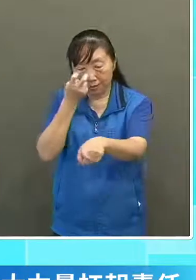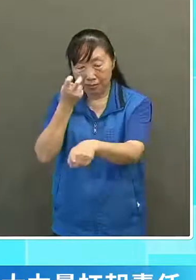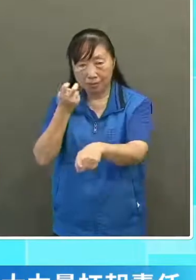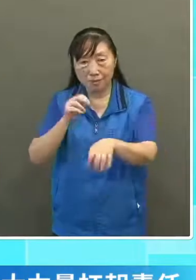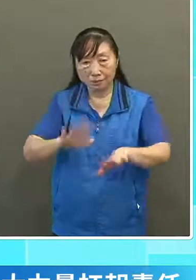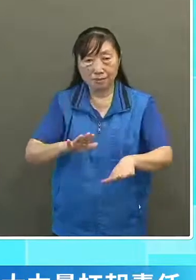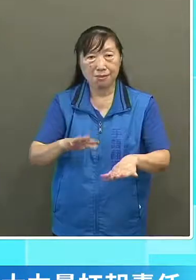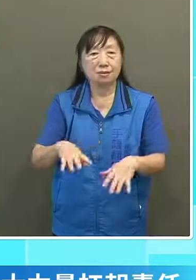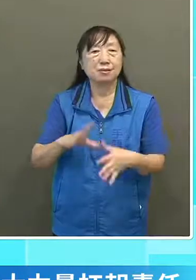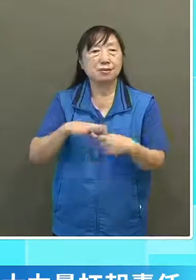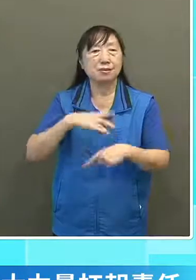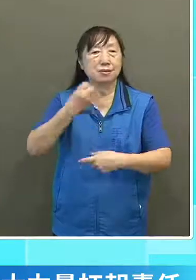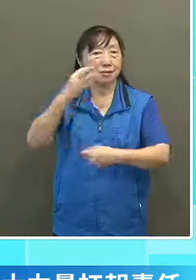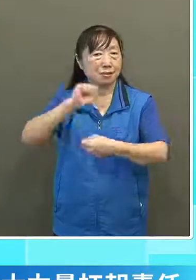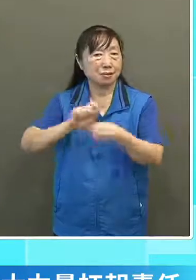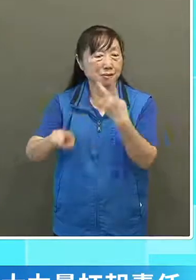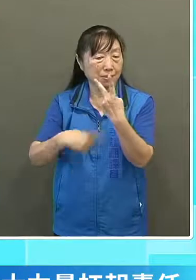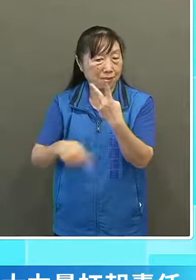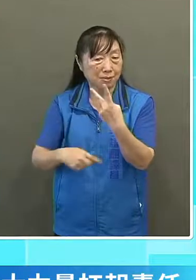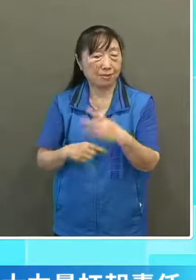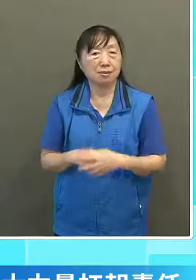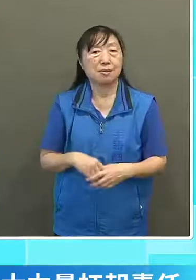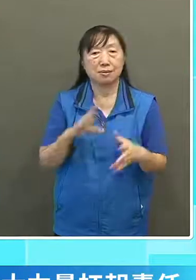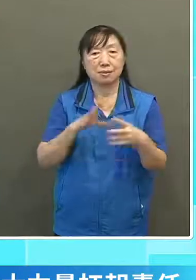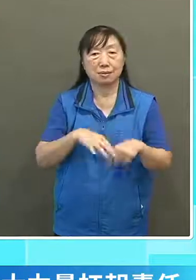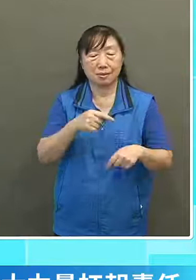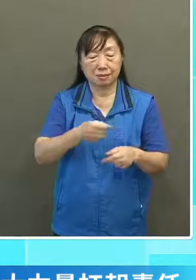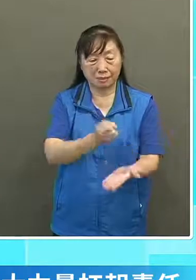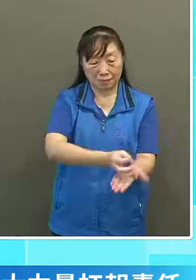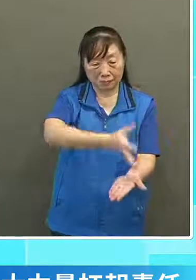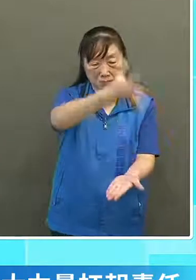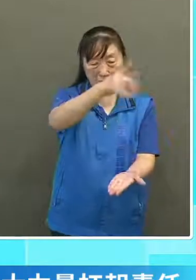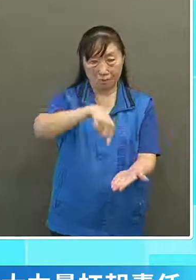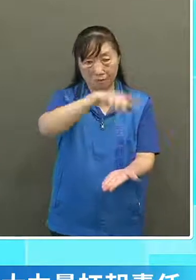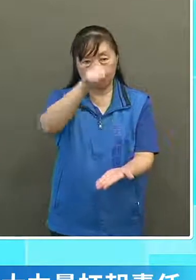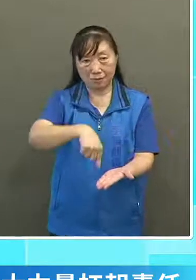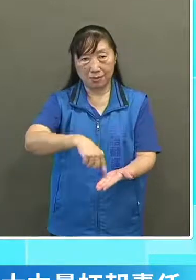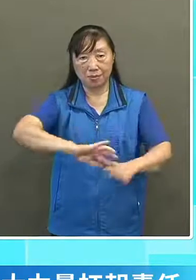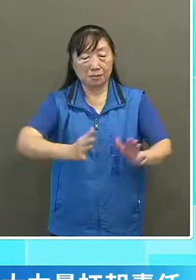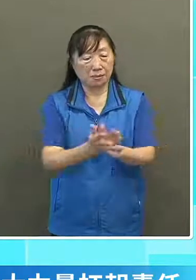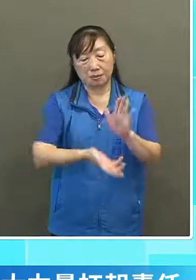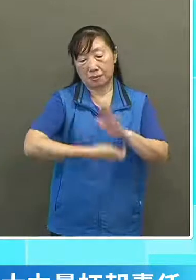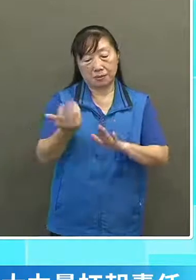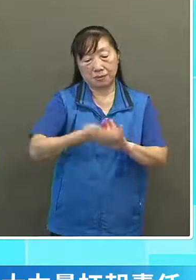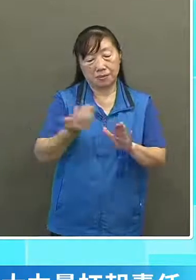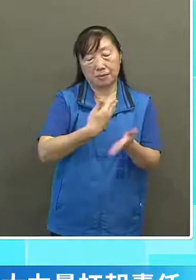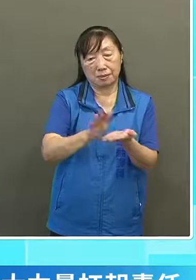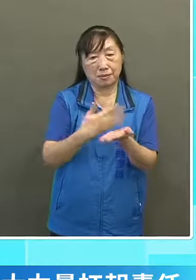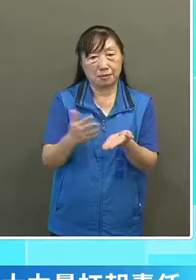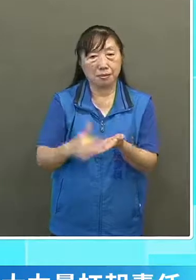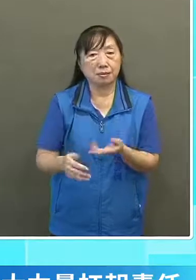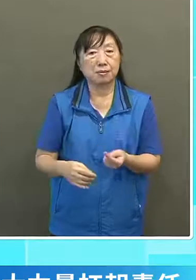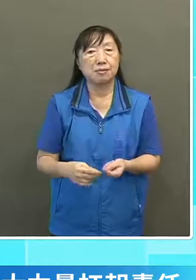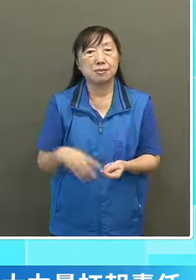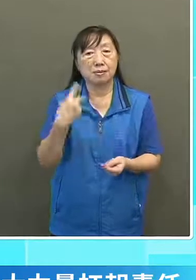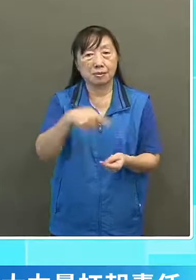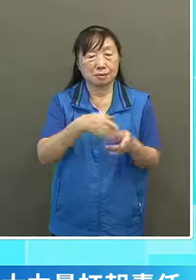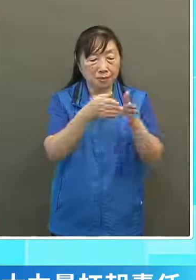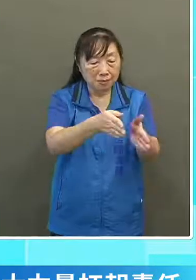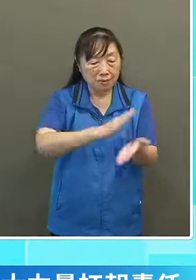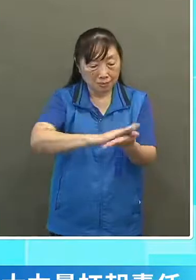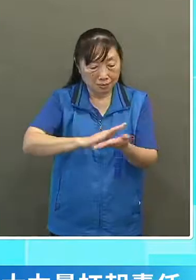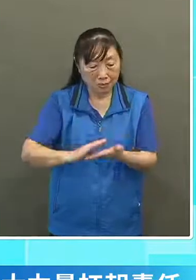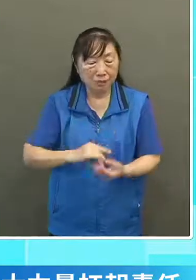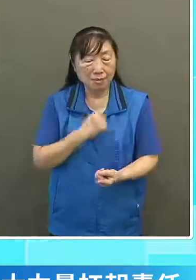今天因为新增了两个个案，所以我们觉得大楼整个就要用快速的清空方式才能够迅速的做好解